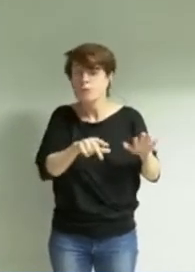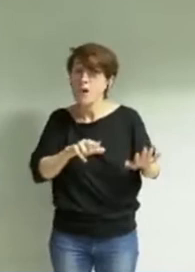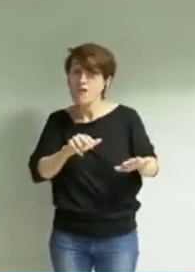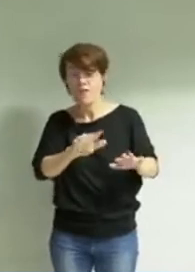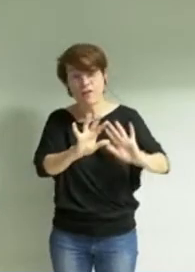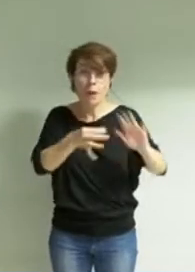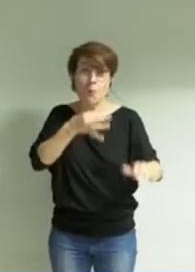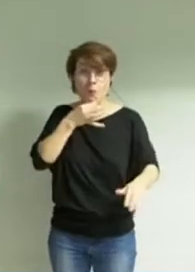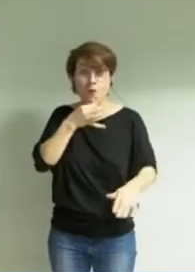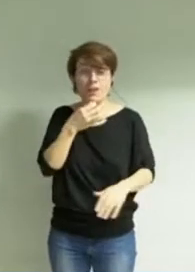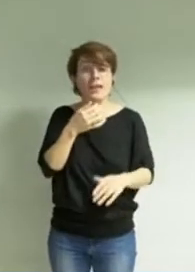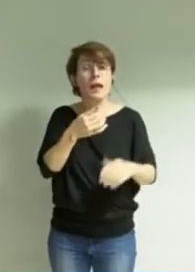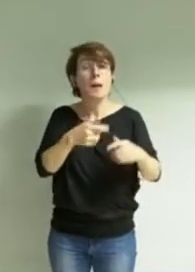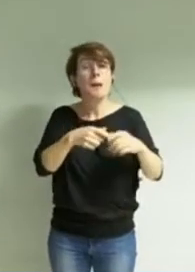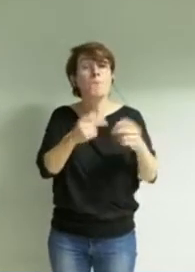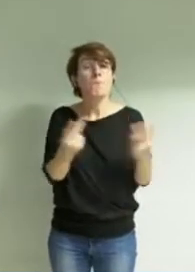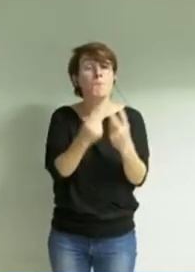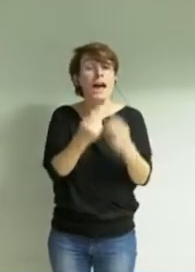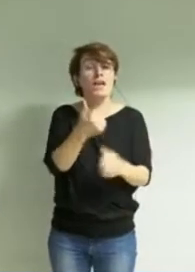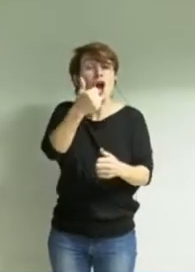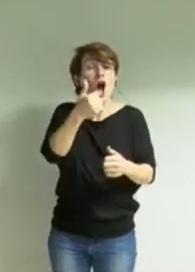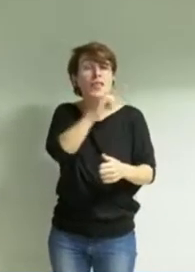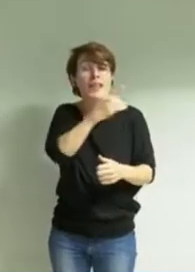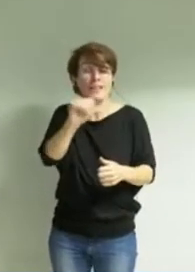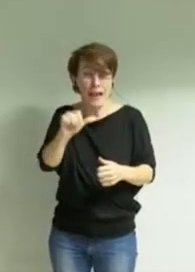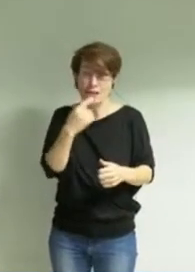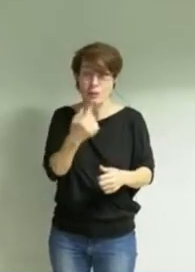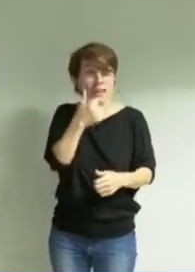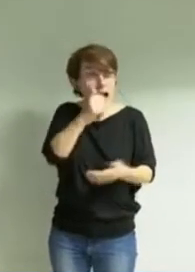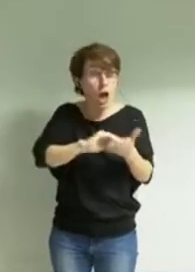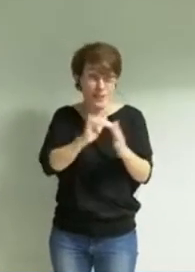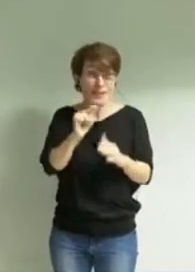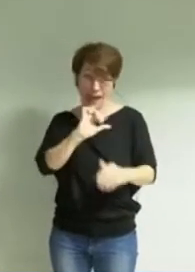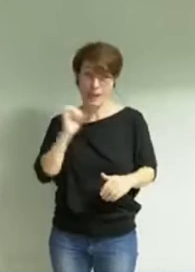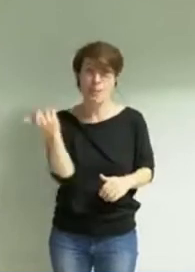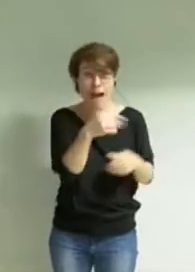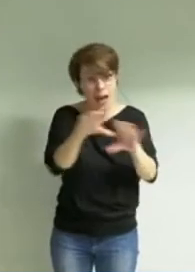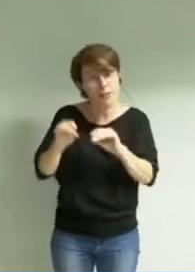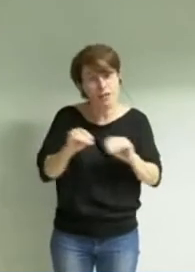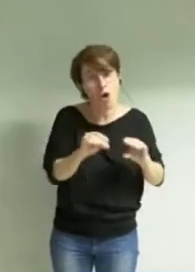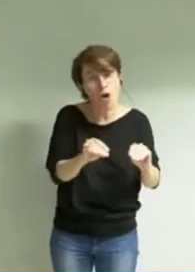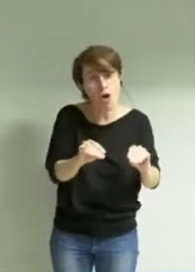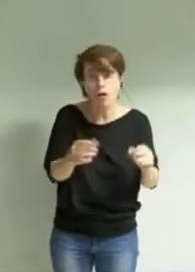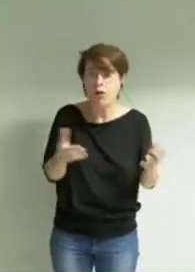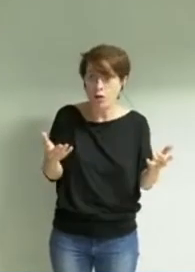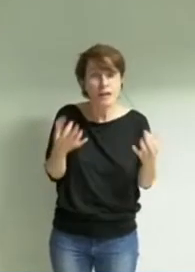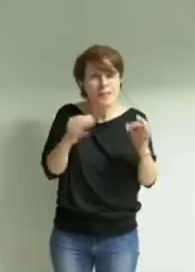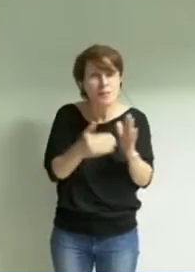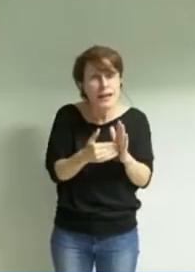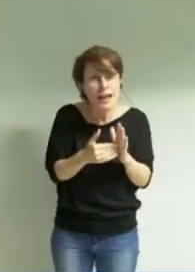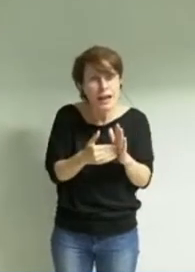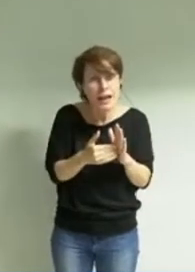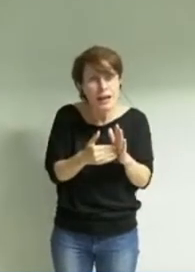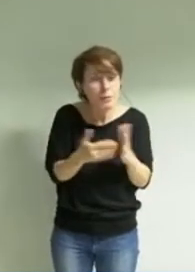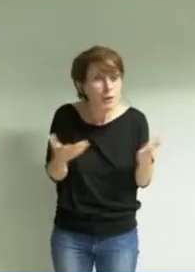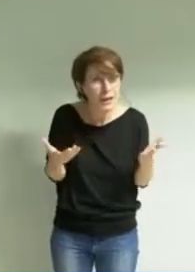de 1 hectare de parc, 10 000 mètres carrés, soit 1 mètre carré d'espace vert par habitant. Ah oui, 10 000 par 10